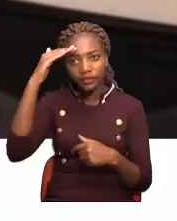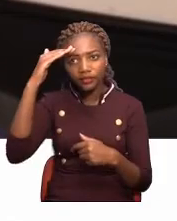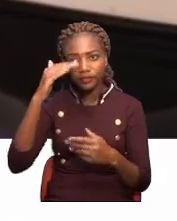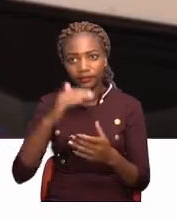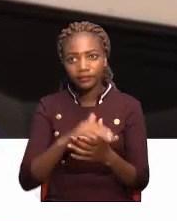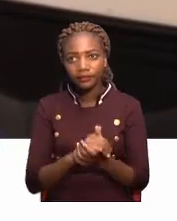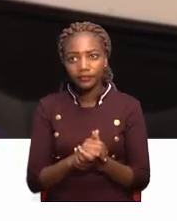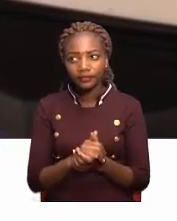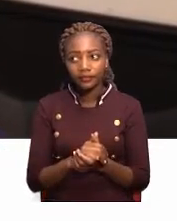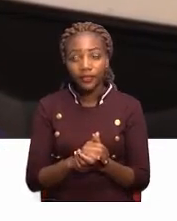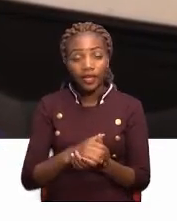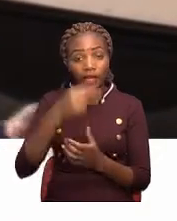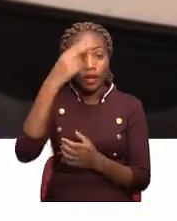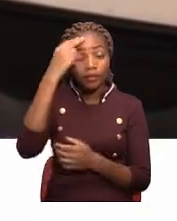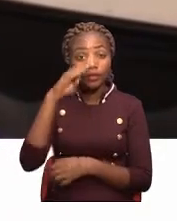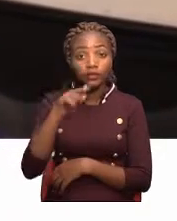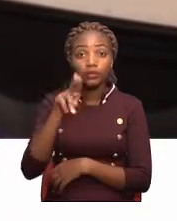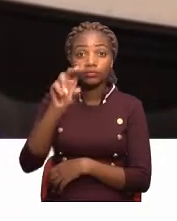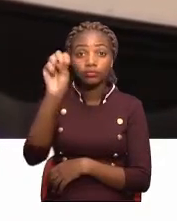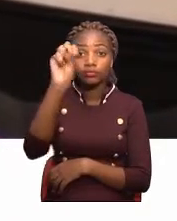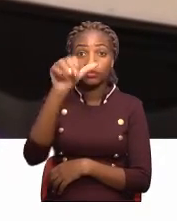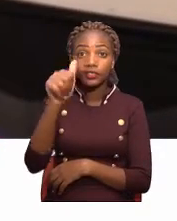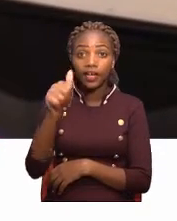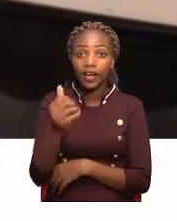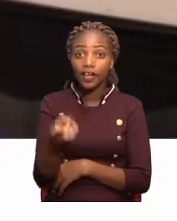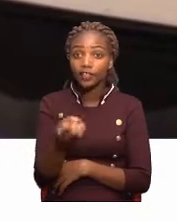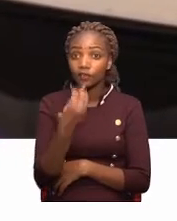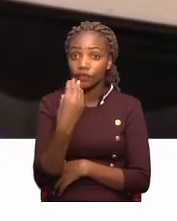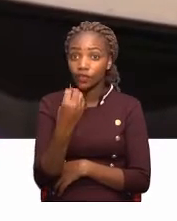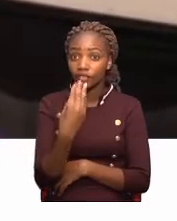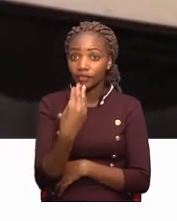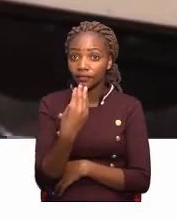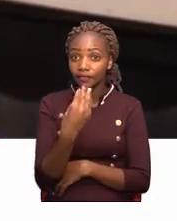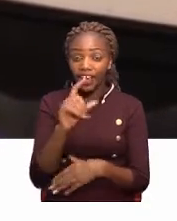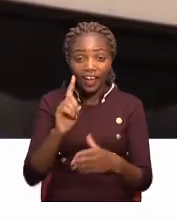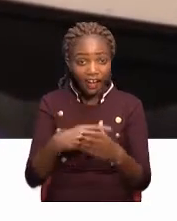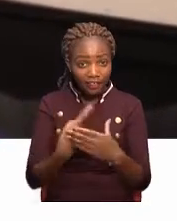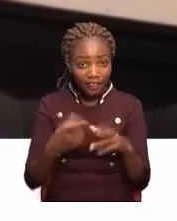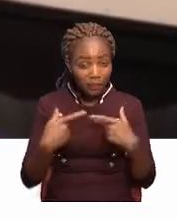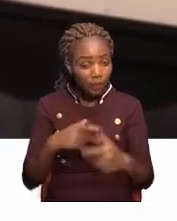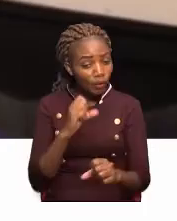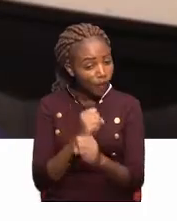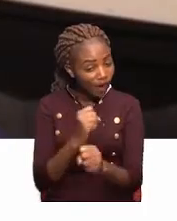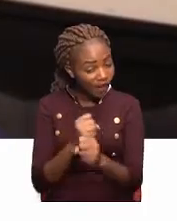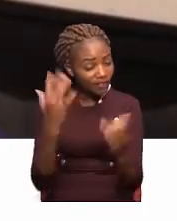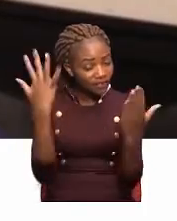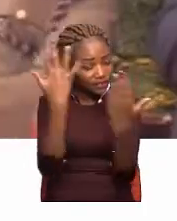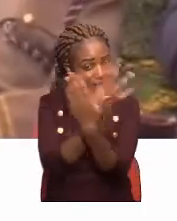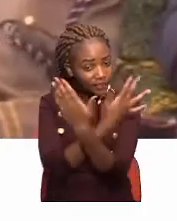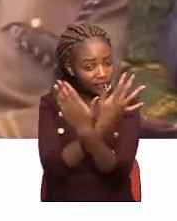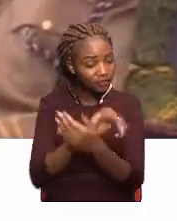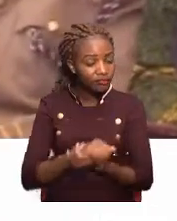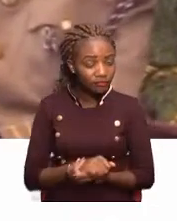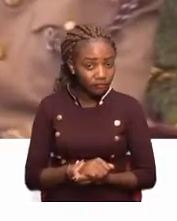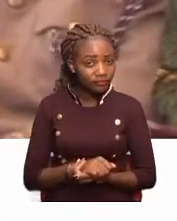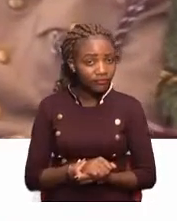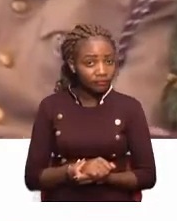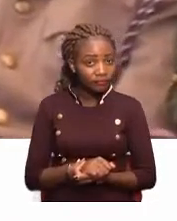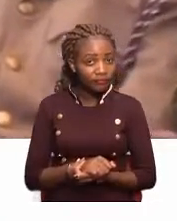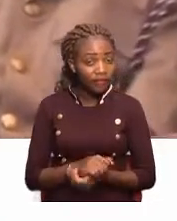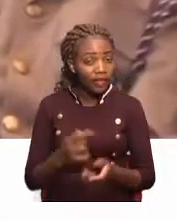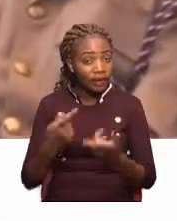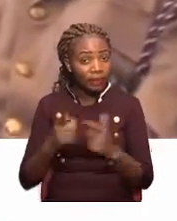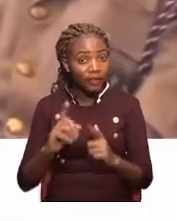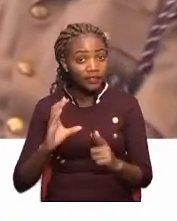chakula. Na watu wengi wakikunywa hiyo mbuza usiku wanafanya kazi ya usiku nzuri sana. Hata hivyo, kamishna